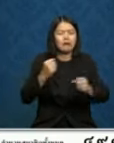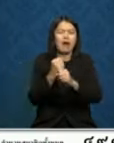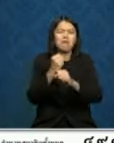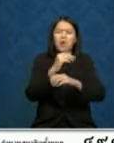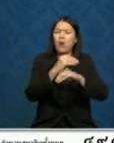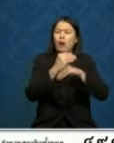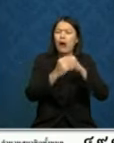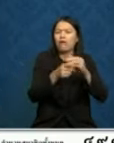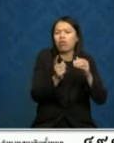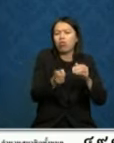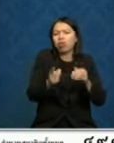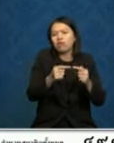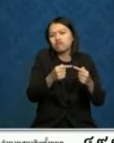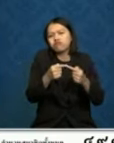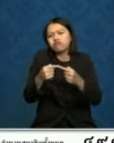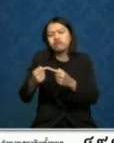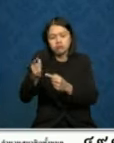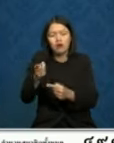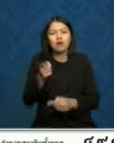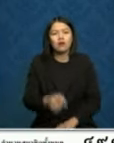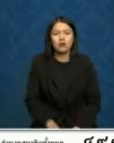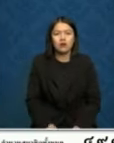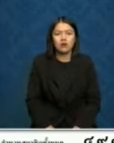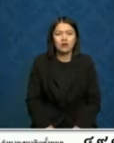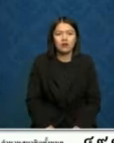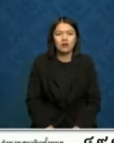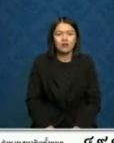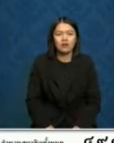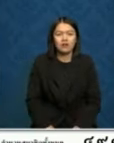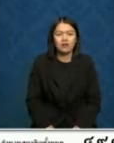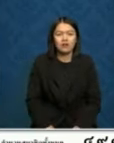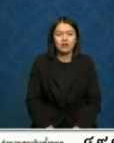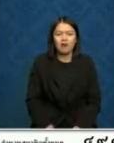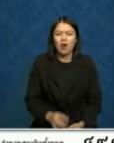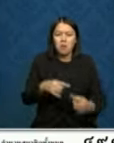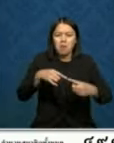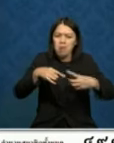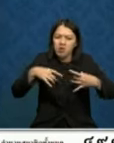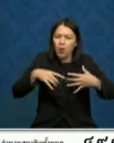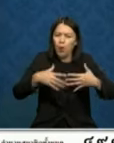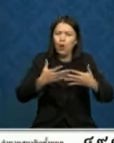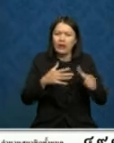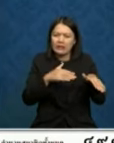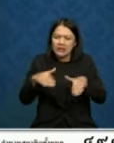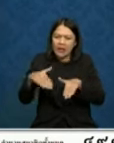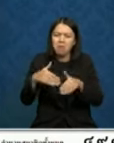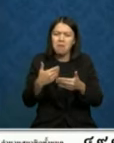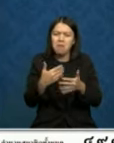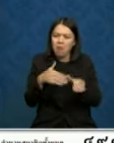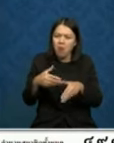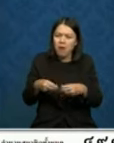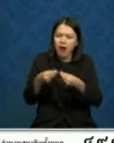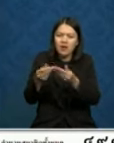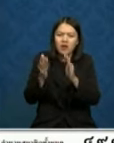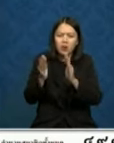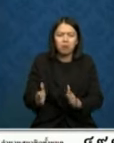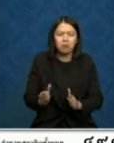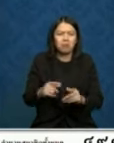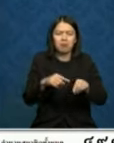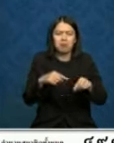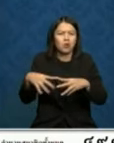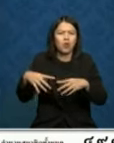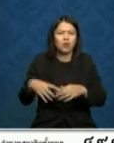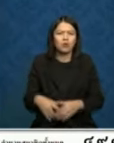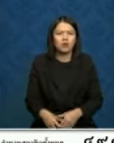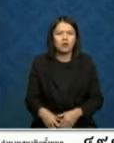โครงการในลักษณะเดิมนะคะในลักษณะของการไม่ตอบโจทย์ค่ะกับการเตรียมความพร้อมให้กับผู้ต้องขังนะคะให้พวกเข